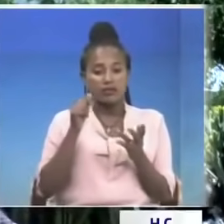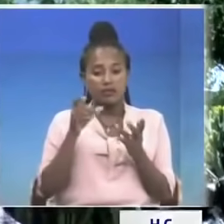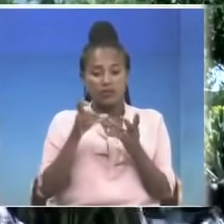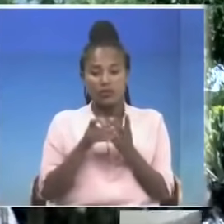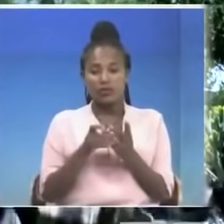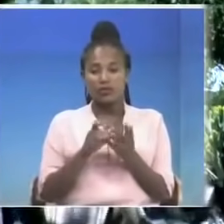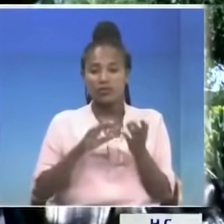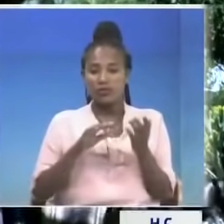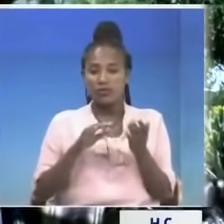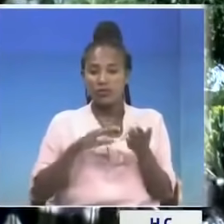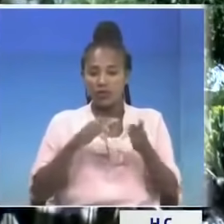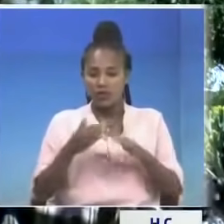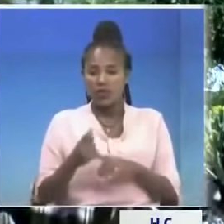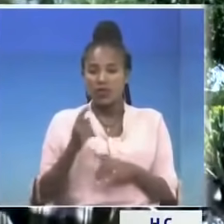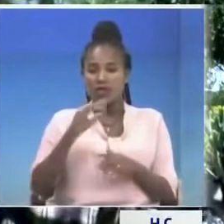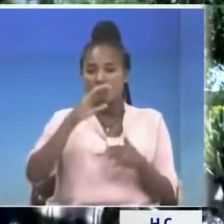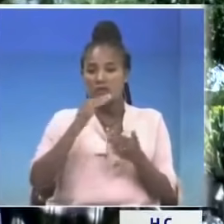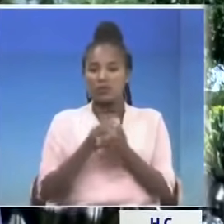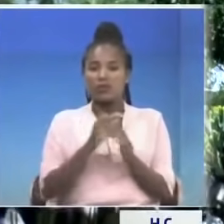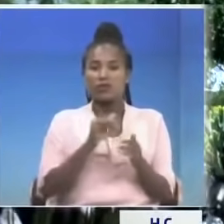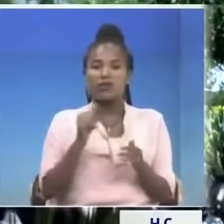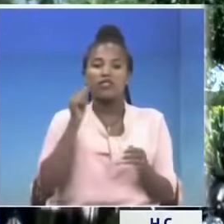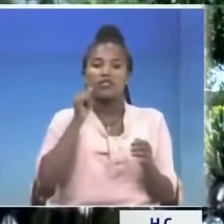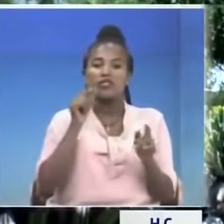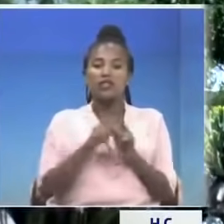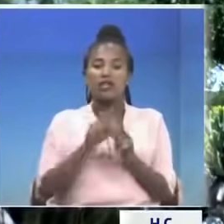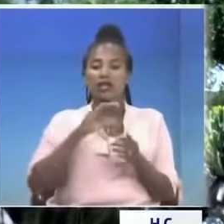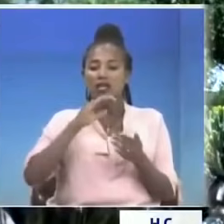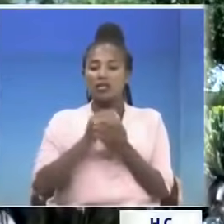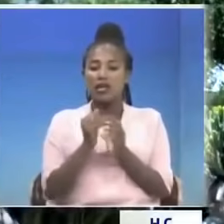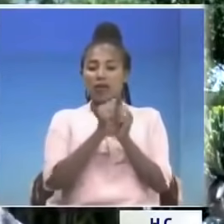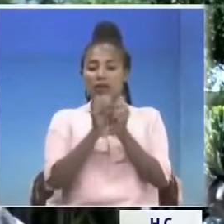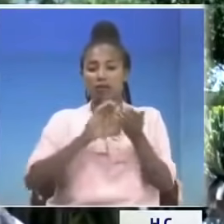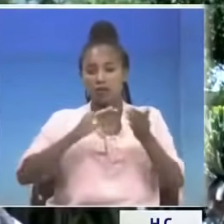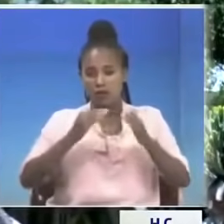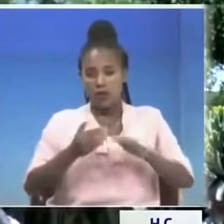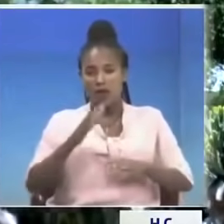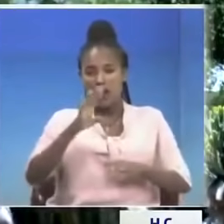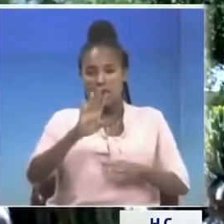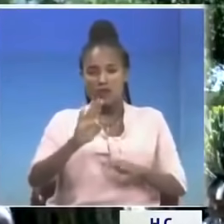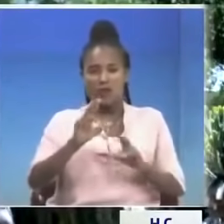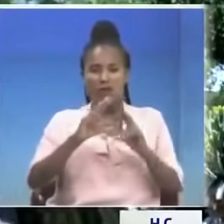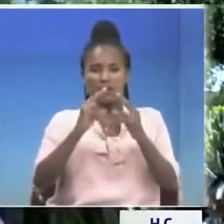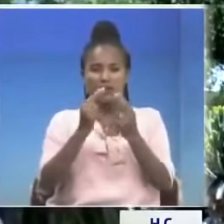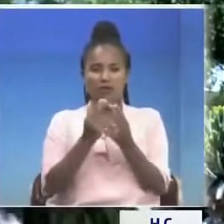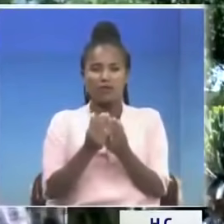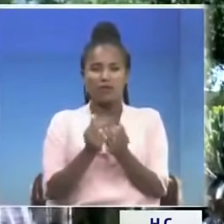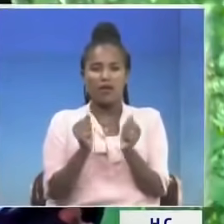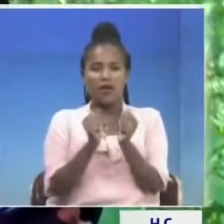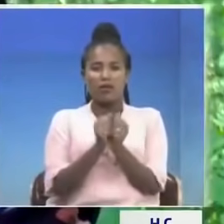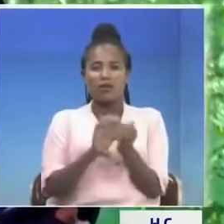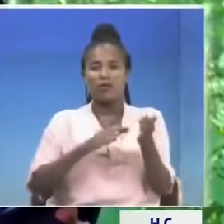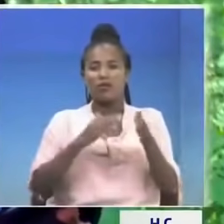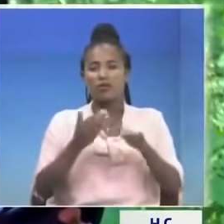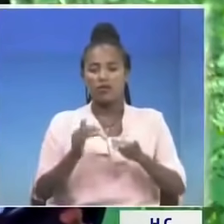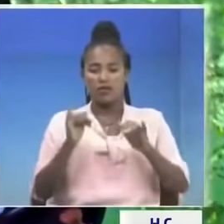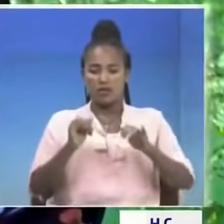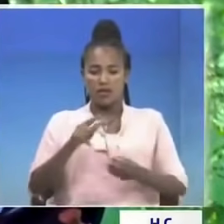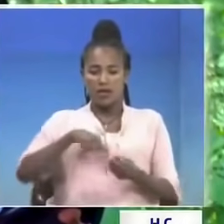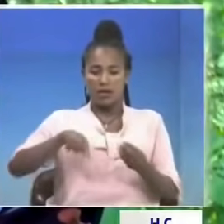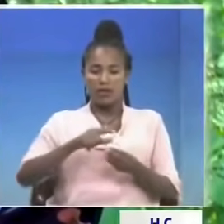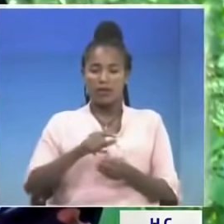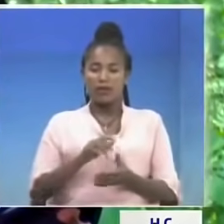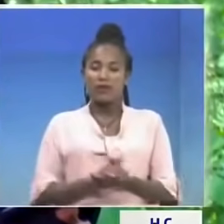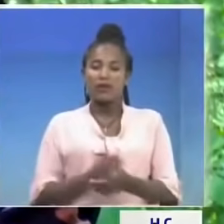መጥቷቸዋል። አንድኛው ልጅ ደግሞ የቴሊ አንድ ላይ ሙይተዋል። አራቱ አንድ ላይ ዘው ክወርጓቸዋል። እዛ አካባቢ